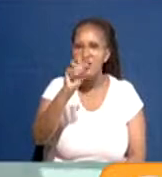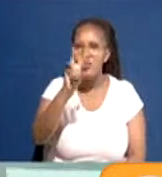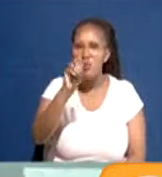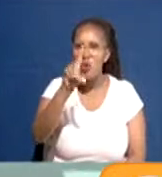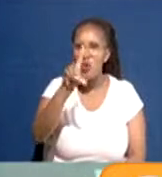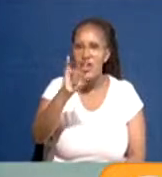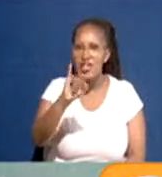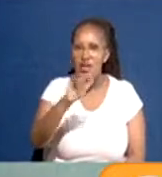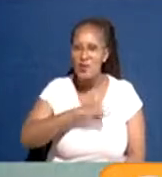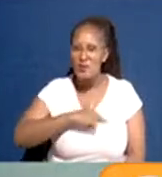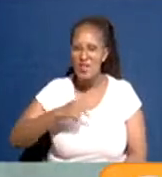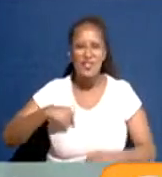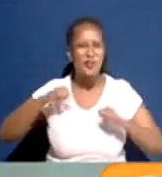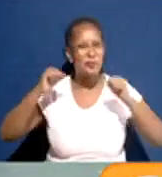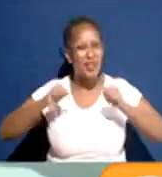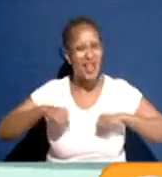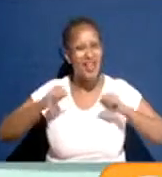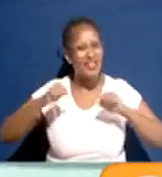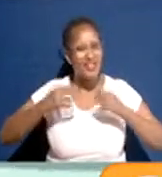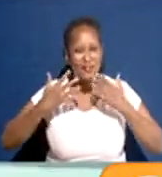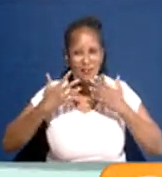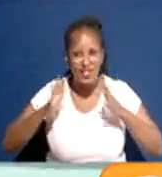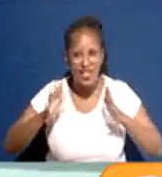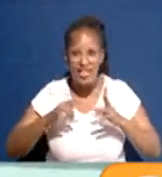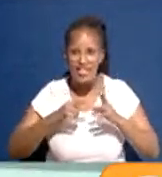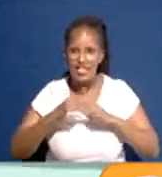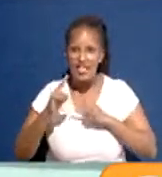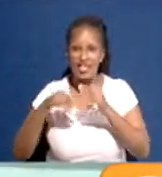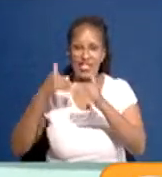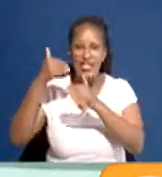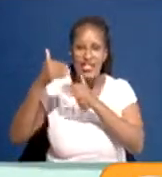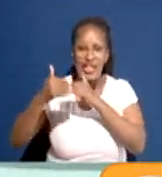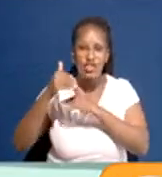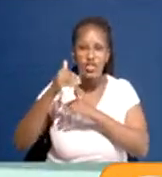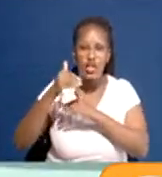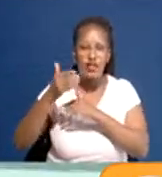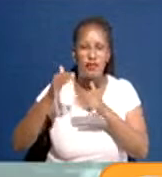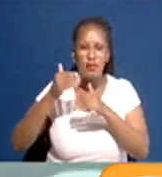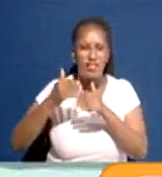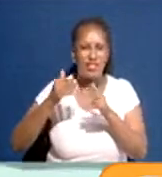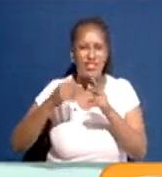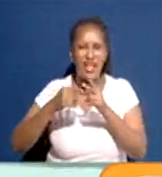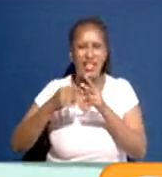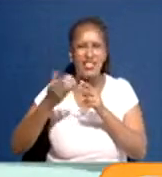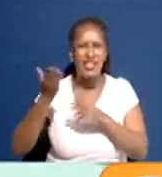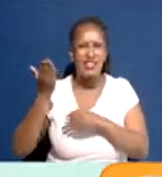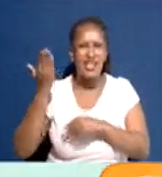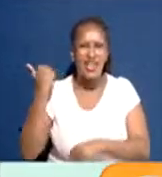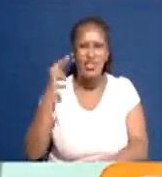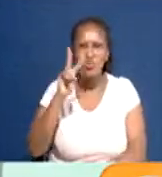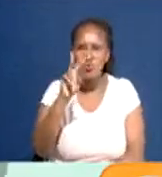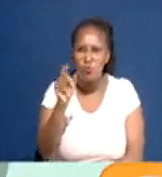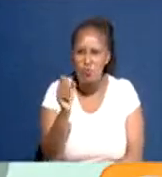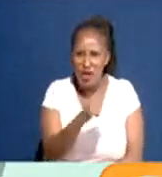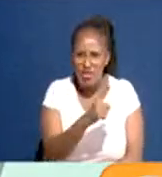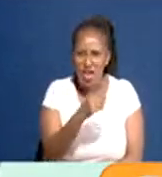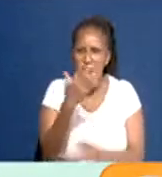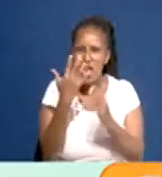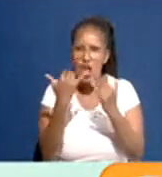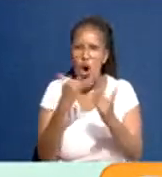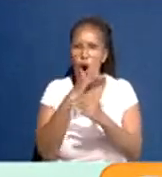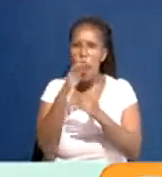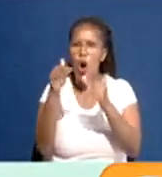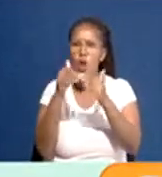tumekubaliana. Na kuanzia miezi miwili iliyopita, sasa kila